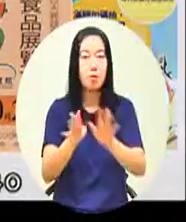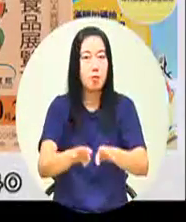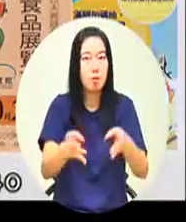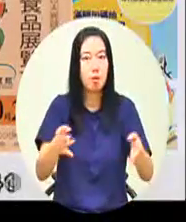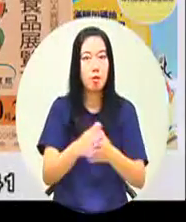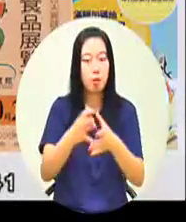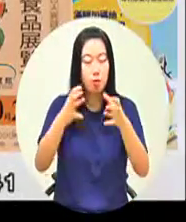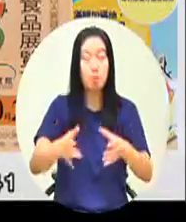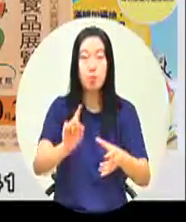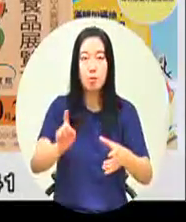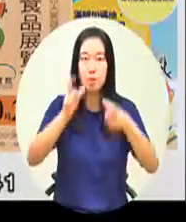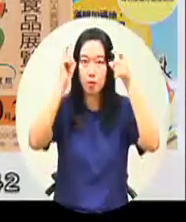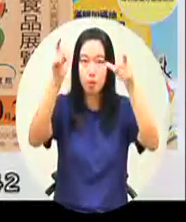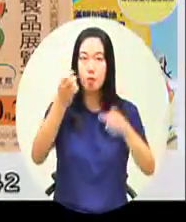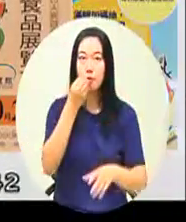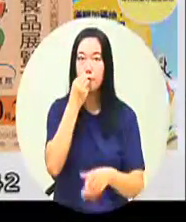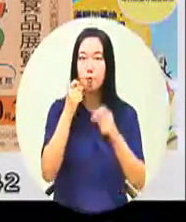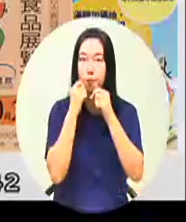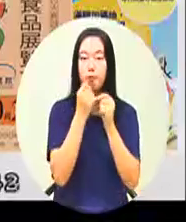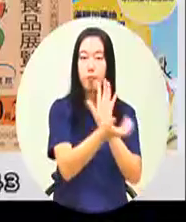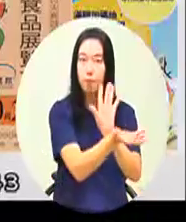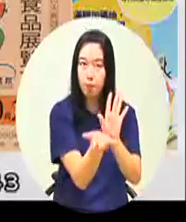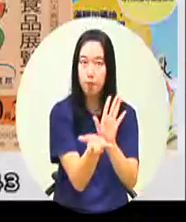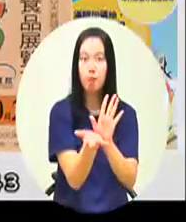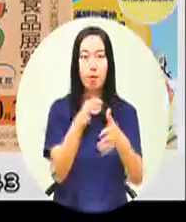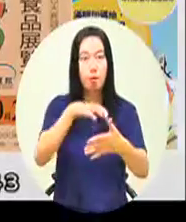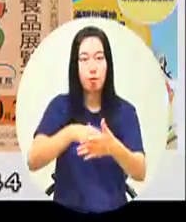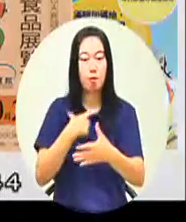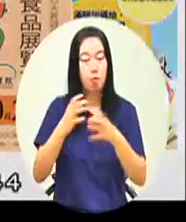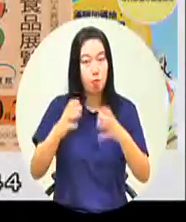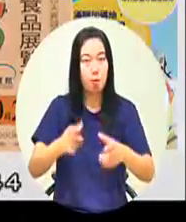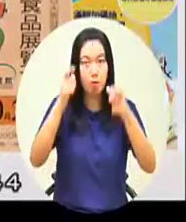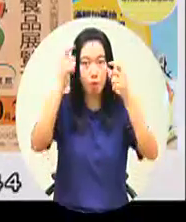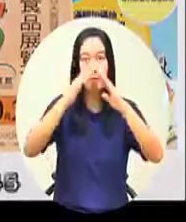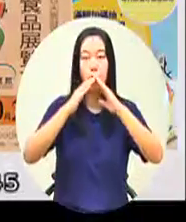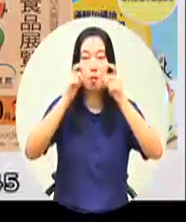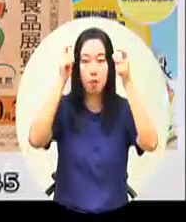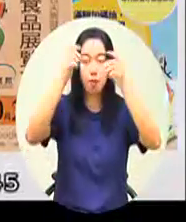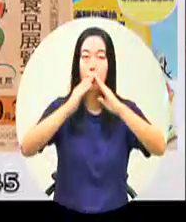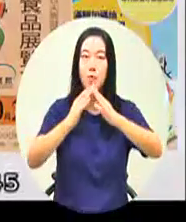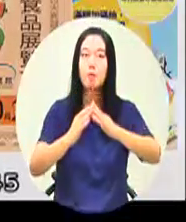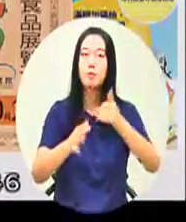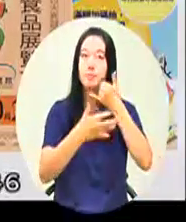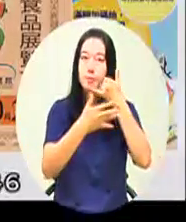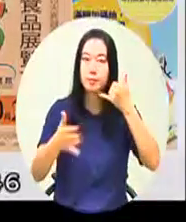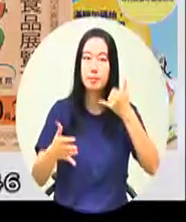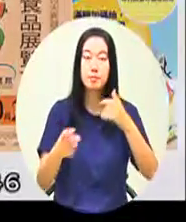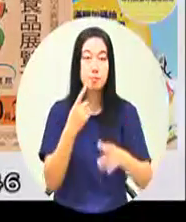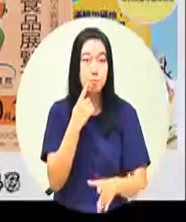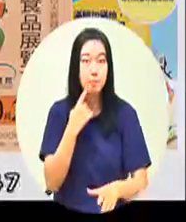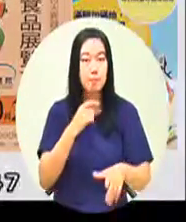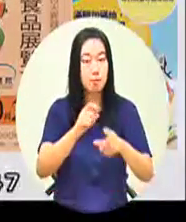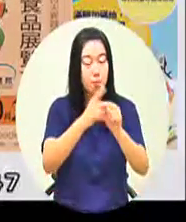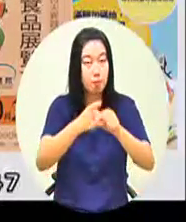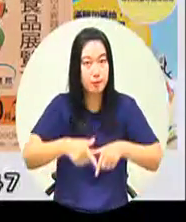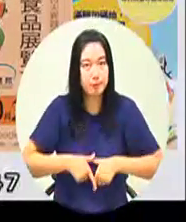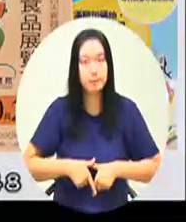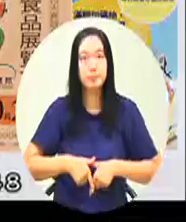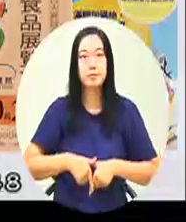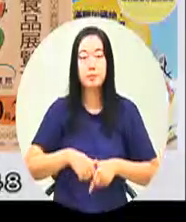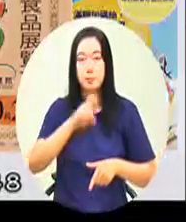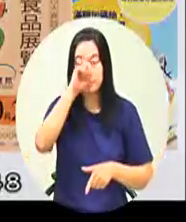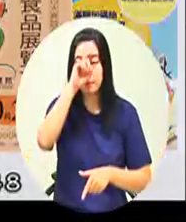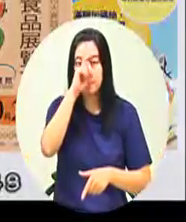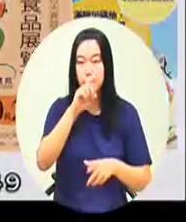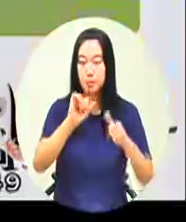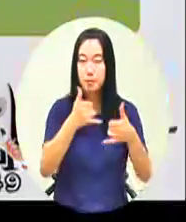品展。那我们在高雄国际食品展里面也成立了这个高雄海味专区，持续推广本市优质的渔产品，也欢迎各位议员